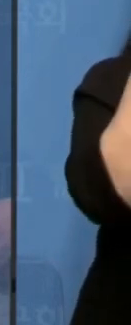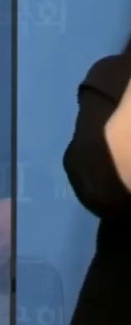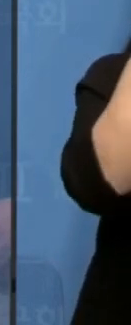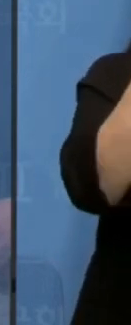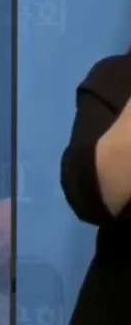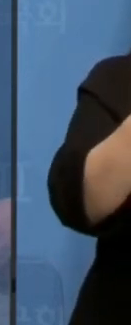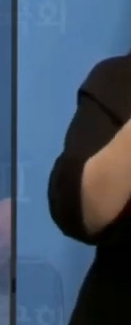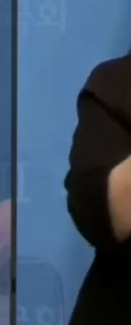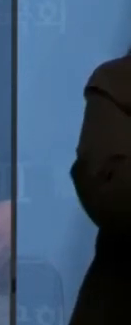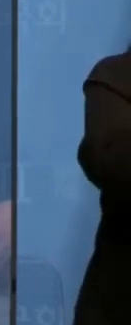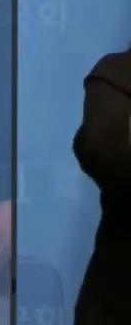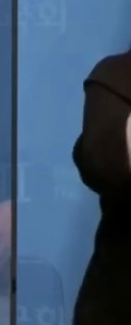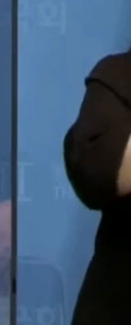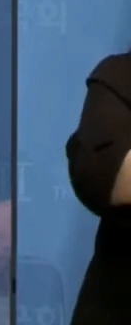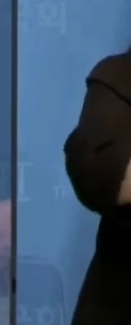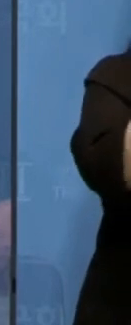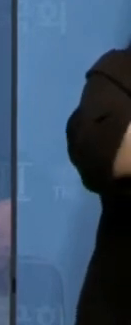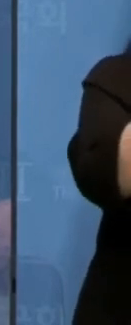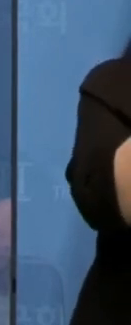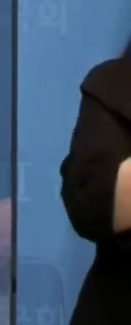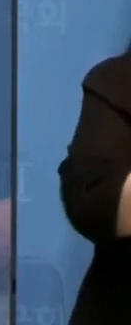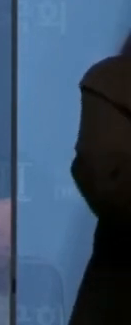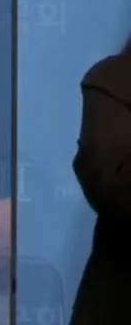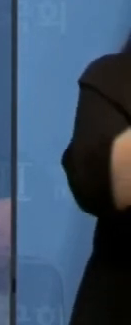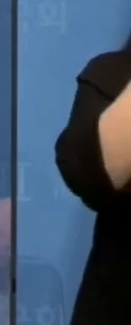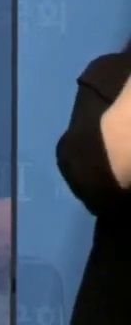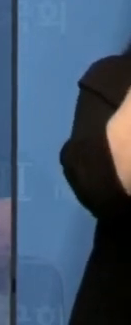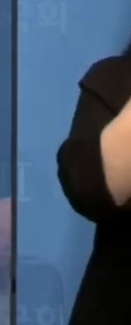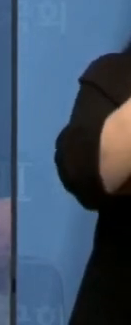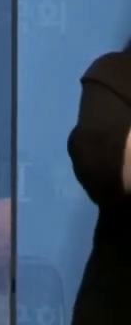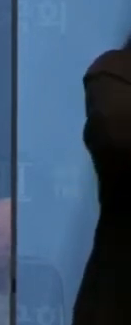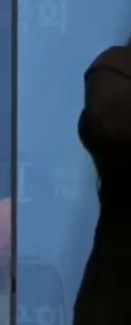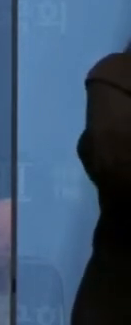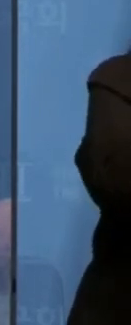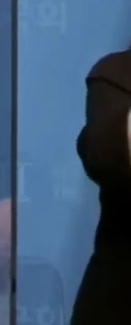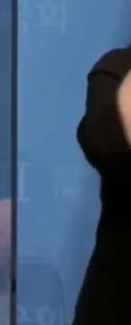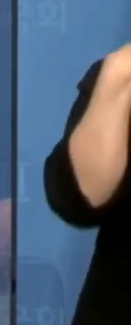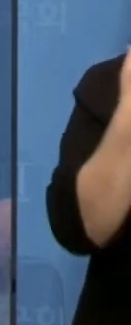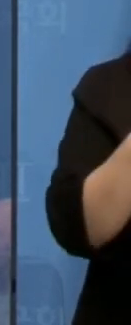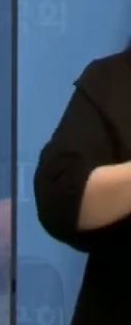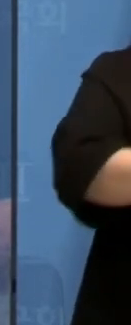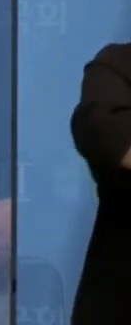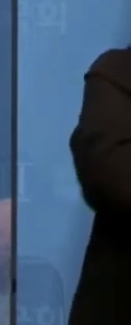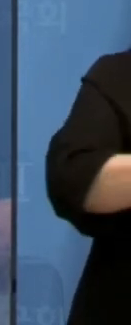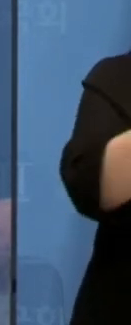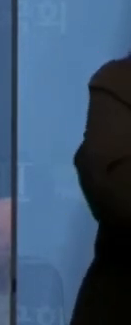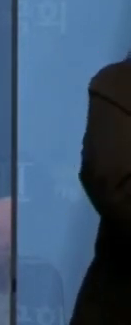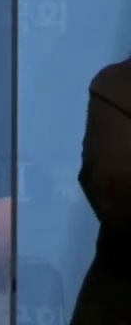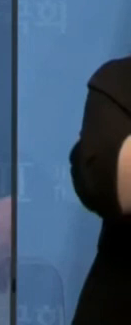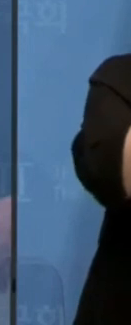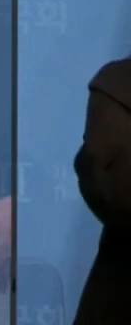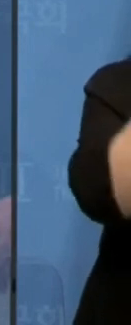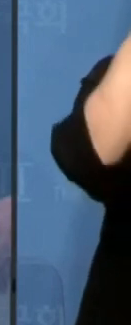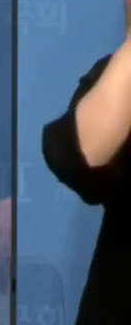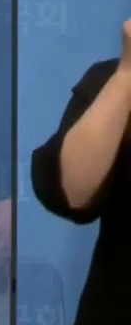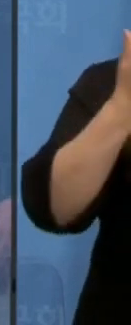현상이자 흐름인 만큼 이제는 국회와 정부가 적극적으로 나서야 할 때라고